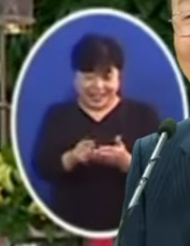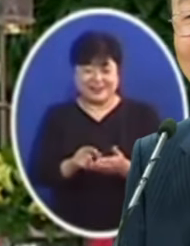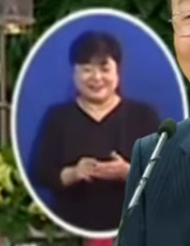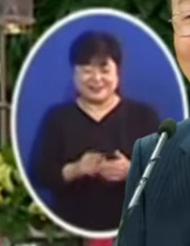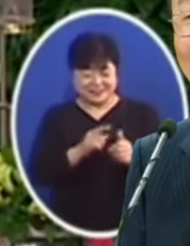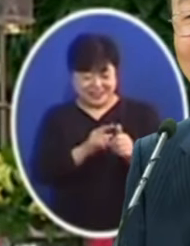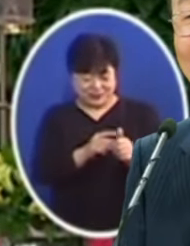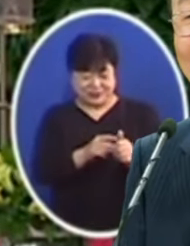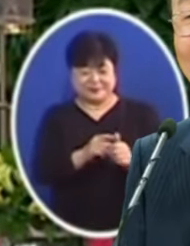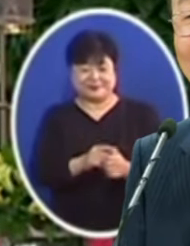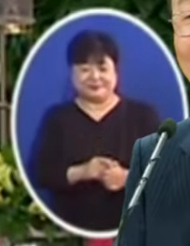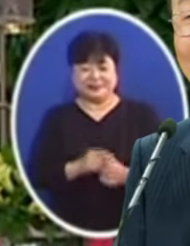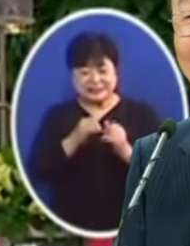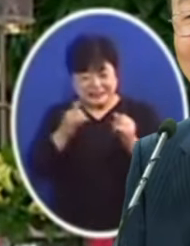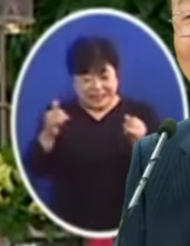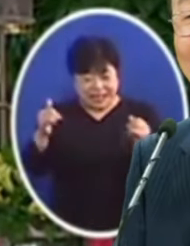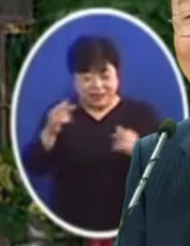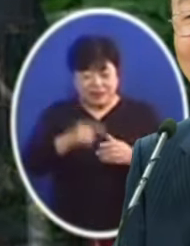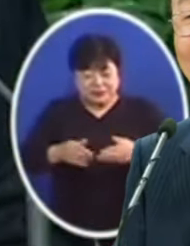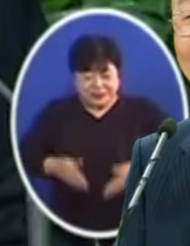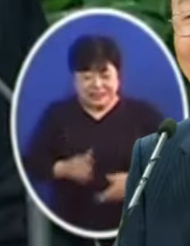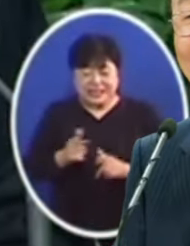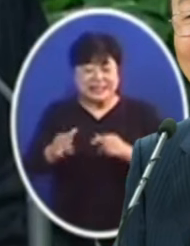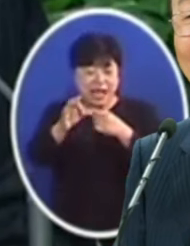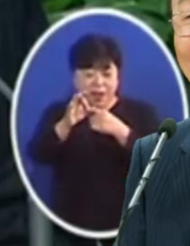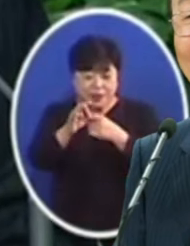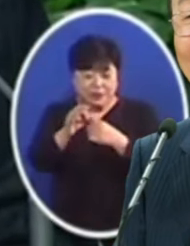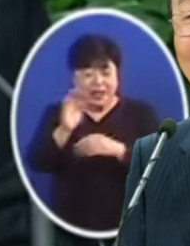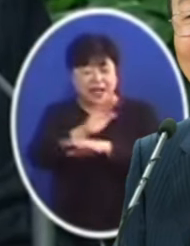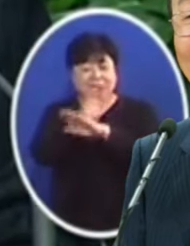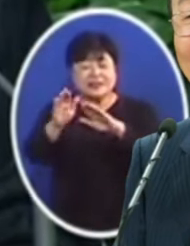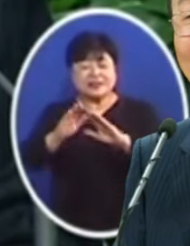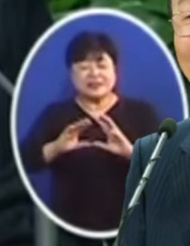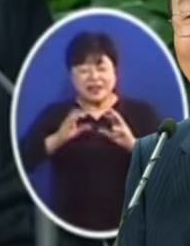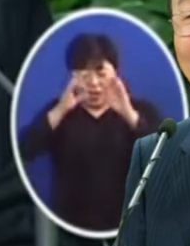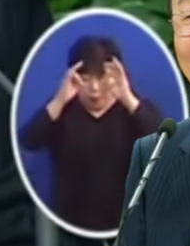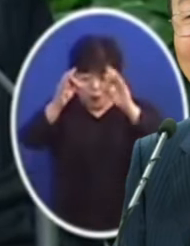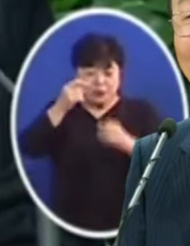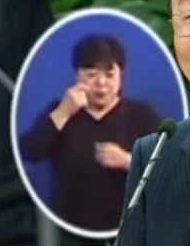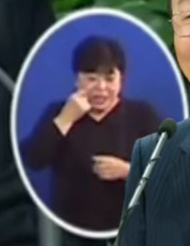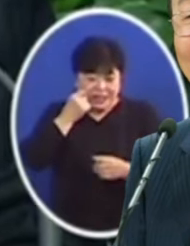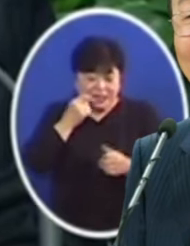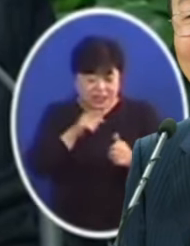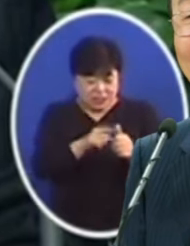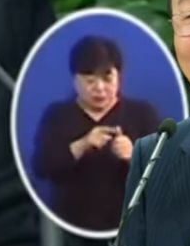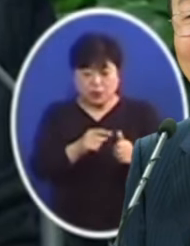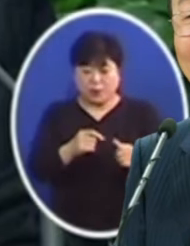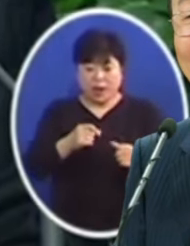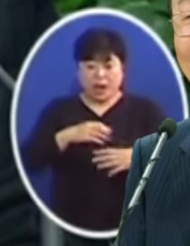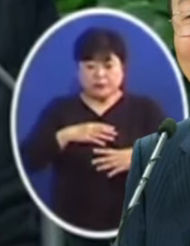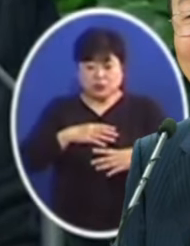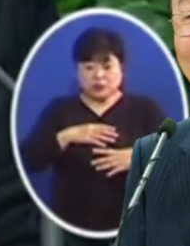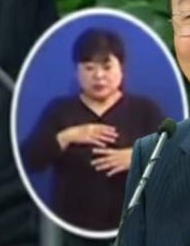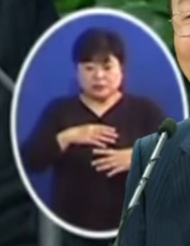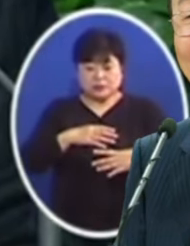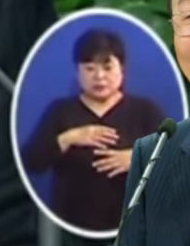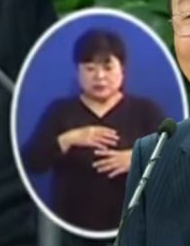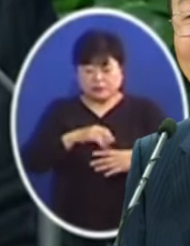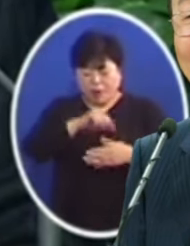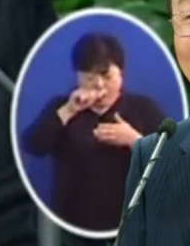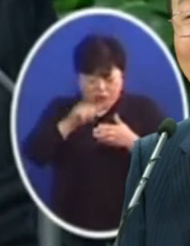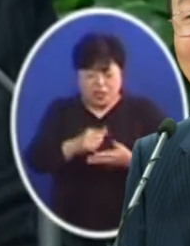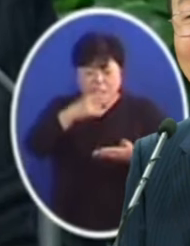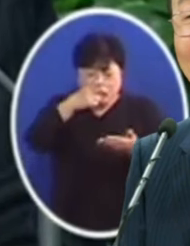보시고 사람이 거듭나지 아니하면 하늘나라를 볼 수 없다고 말하니까 니고데모가 깜짝 놀랐습니다.